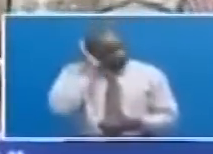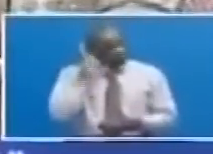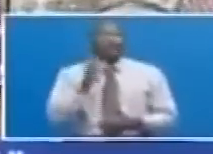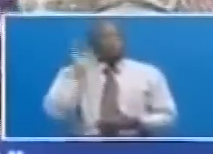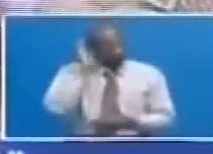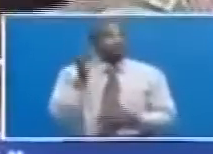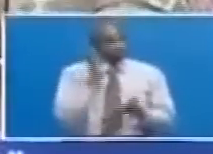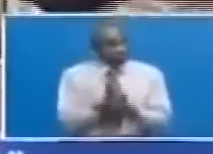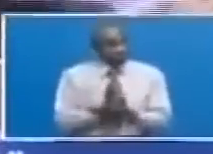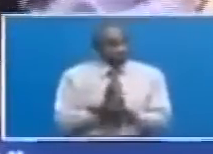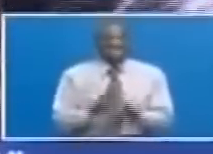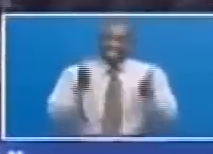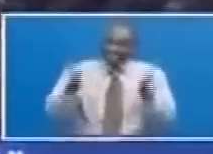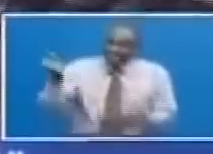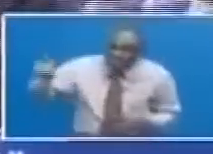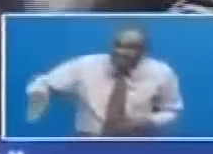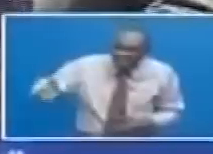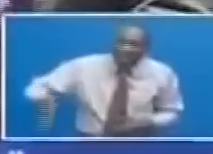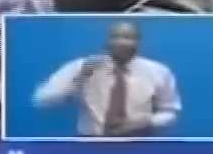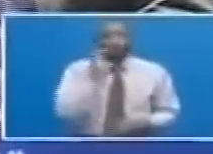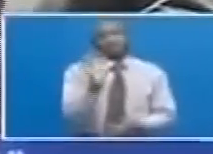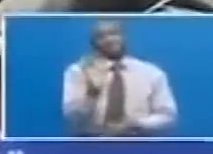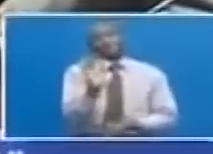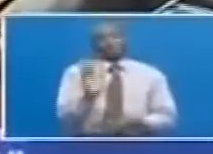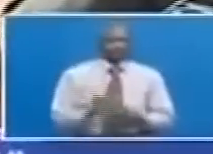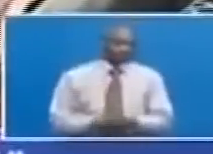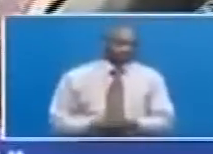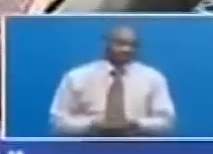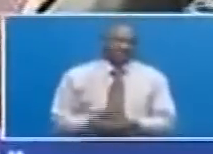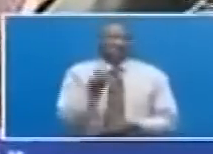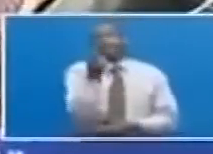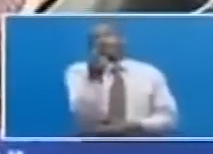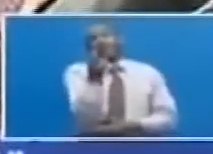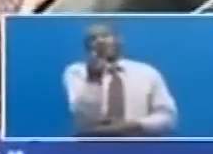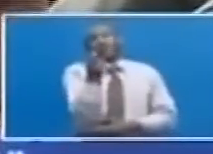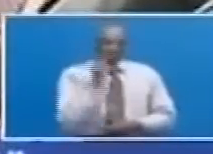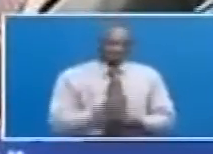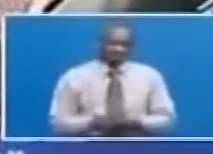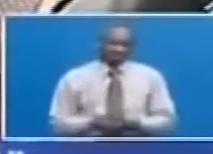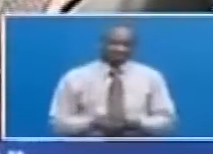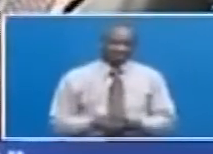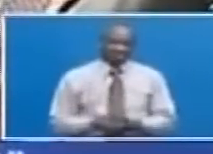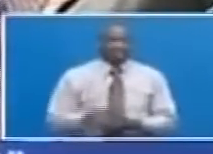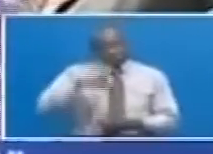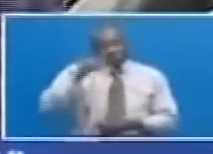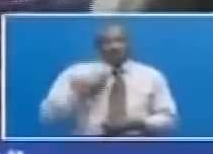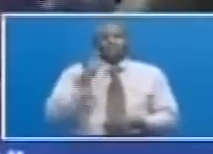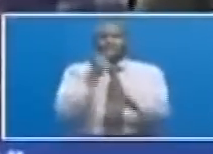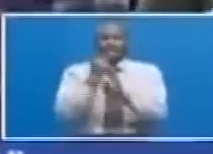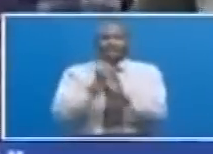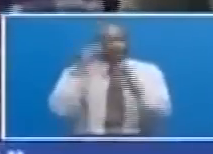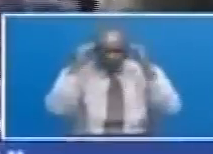hakutii? Sasa hii hapa kwake kidogo imetoka katika labor